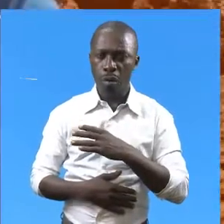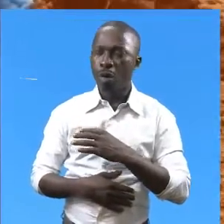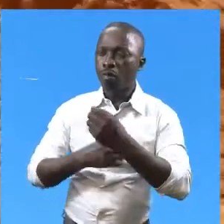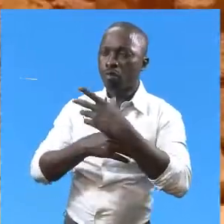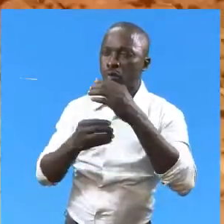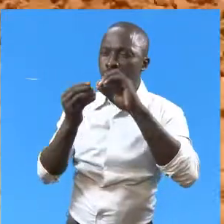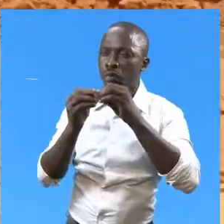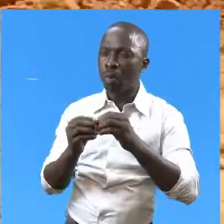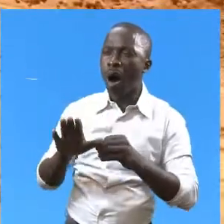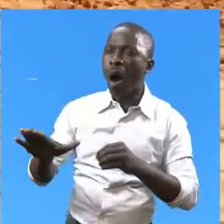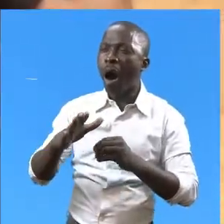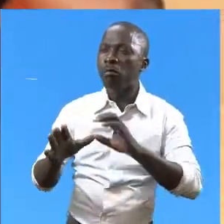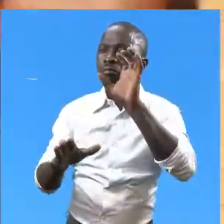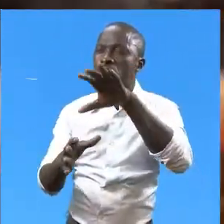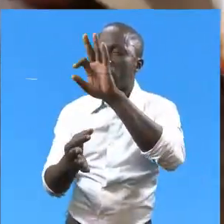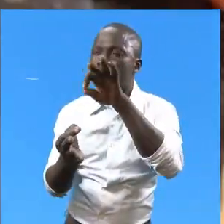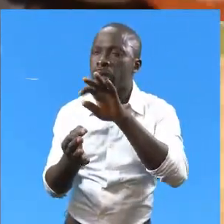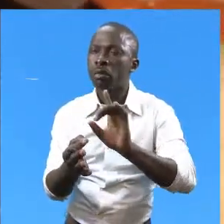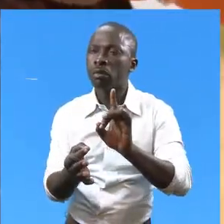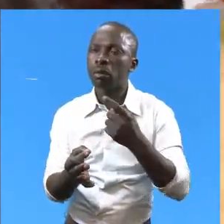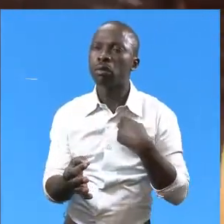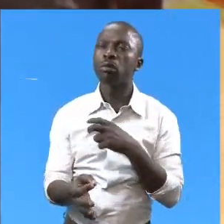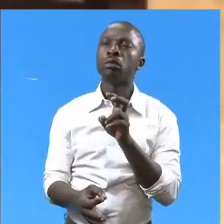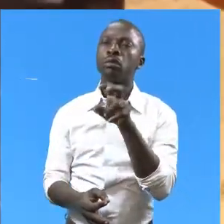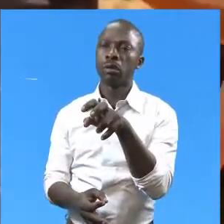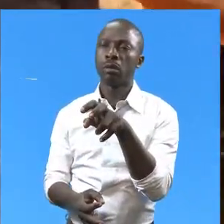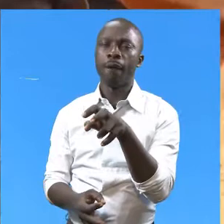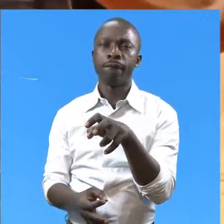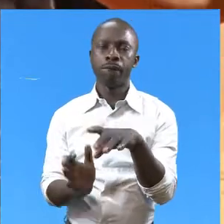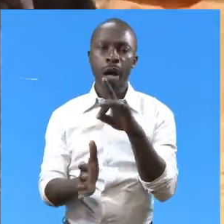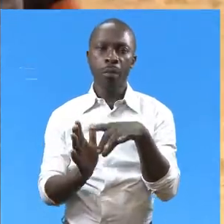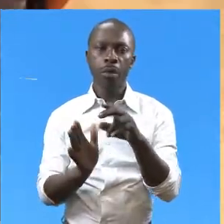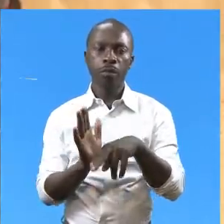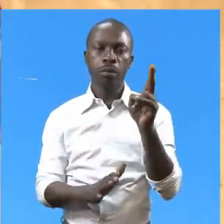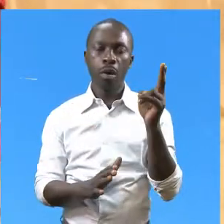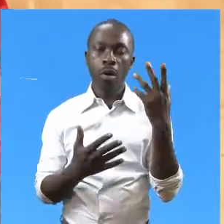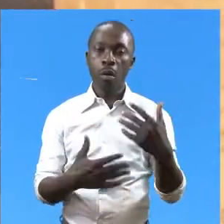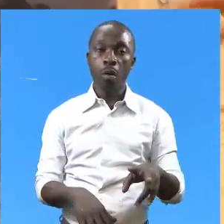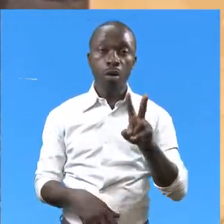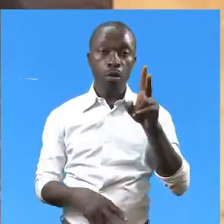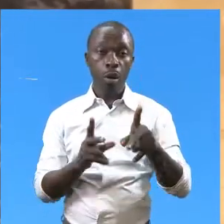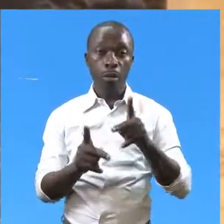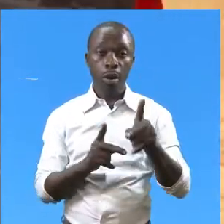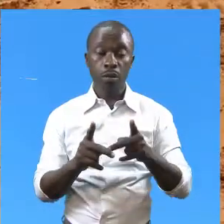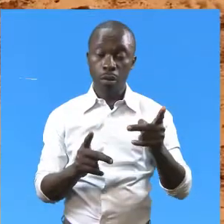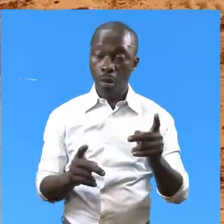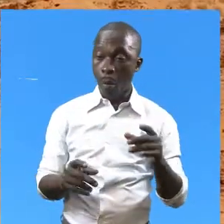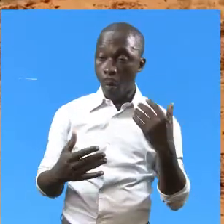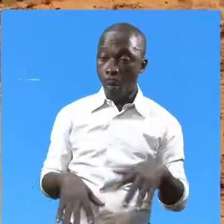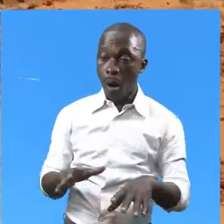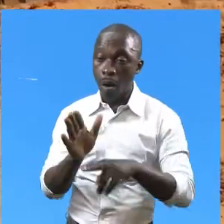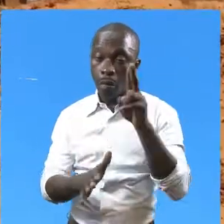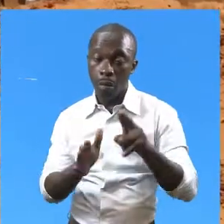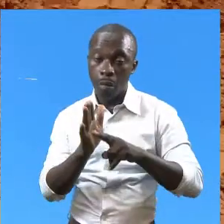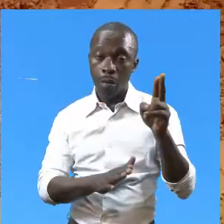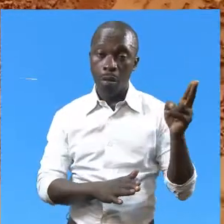site, nous situons les corps et sécurisons la zone. Nous sommes en train d'entreprendre l'exhumation des corps du premier site et avons trouvé deux corps sur le premier